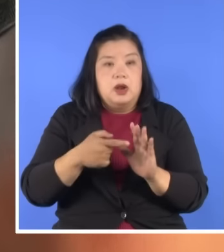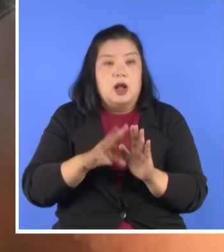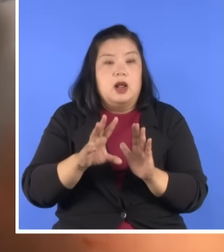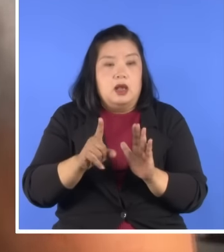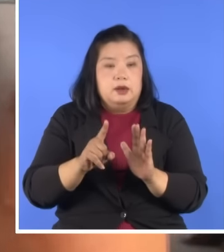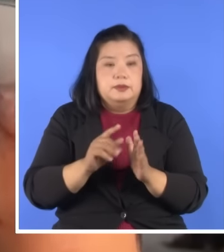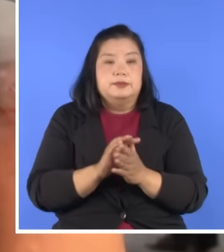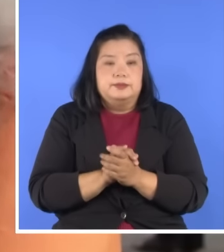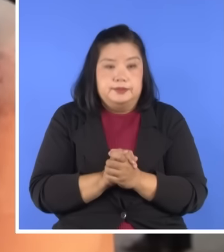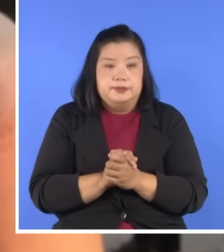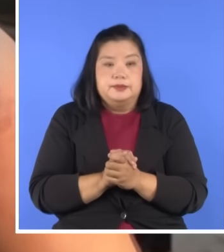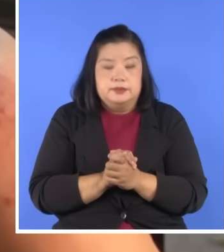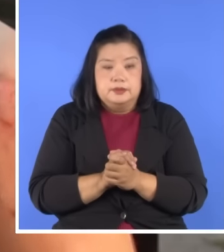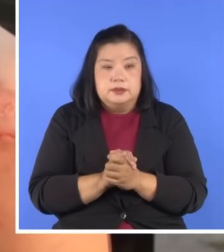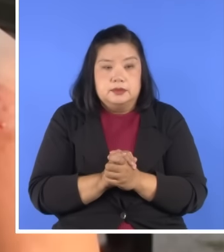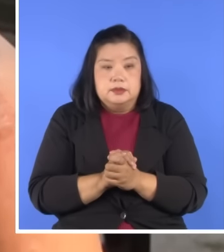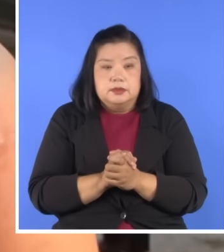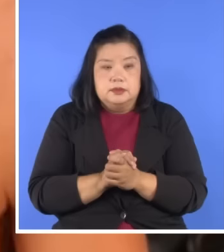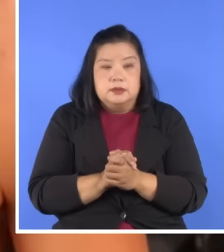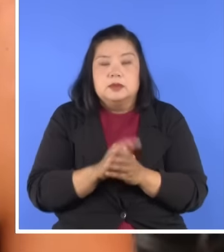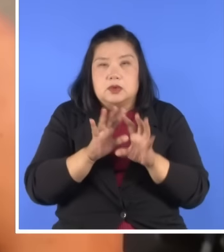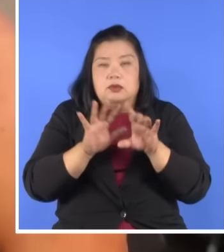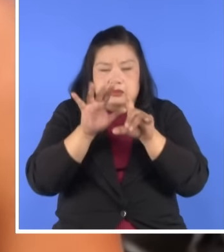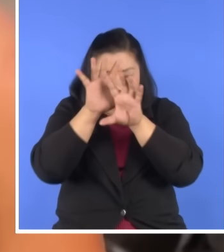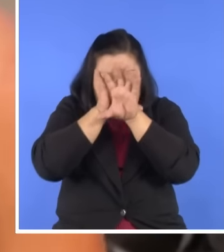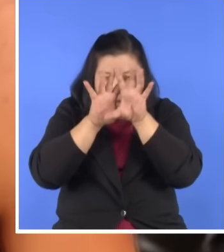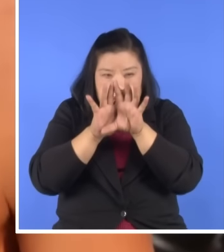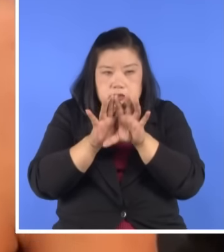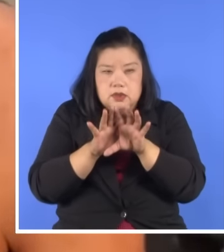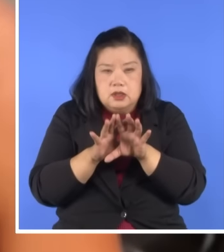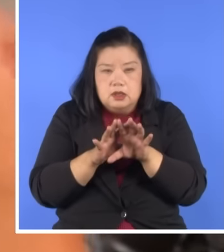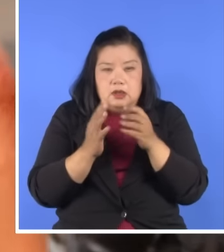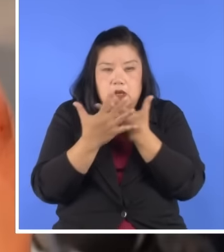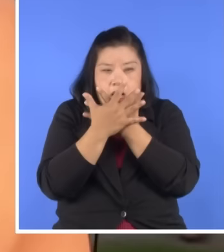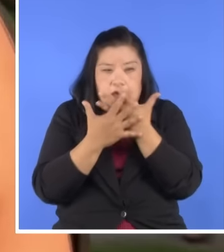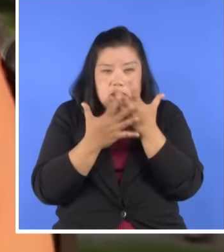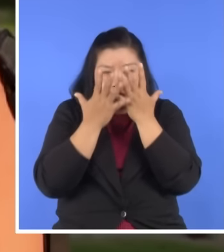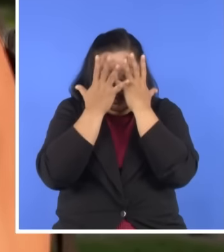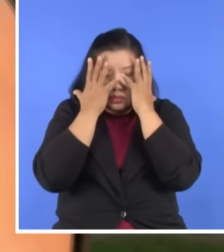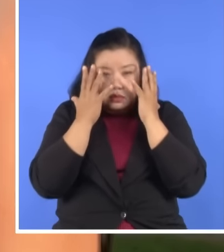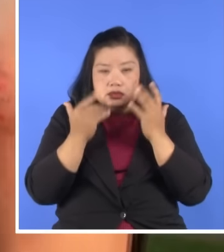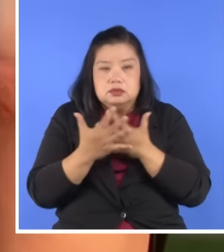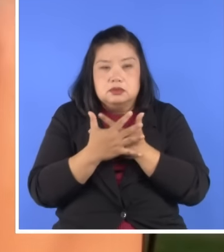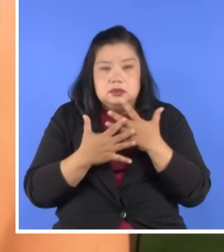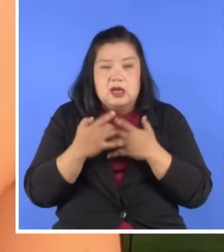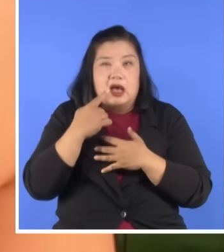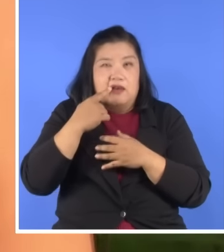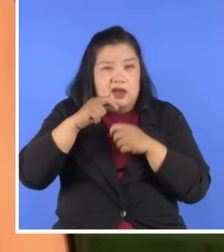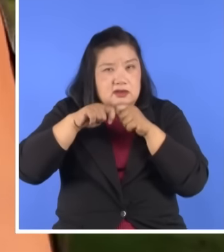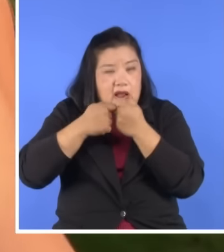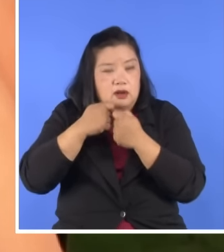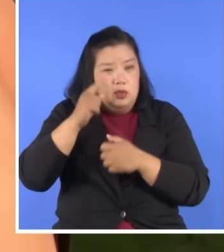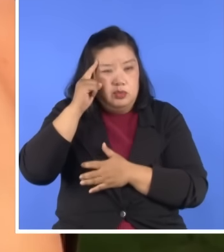ฉะเชิงเทรานี่ทีมงานต้องทำแบบย้อมสีให้เข้มนิดนึงคุณผู้ชมเพราะว่าหน้าเขาอาบไปด้วยเลือดฟันหักรือเปล่าก็ไม่รู้